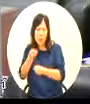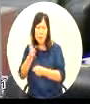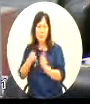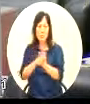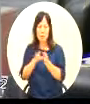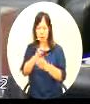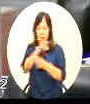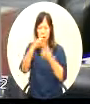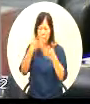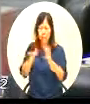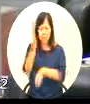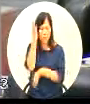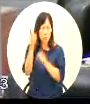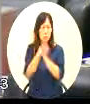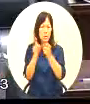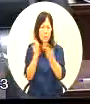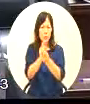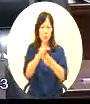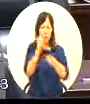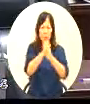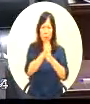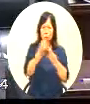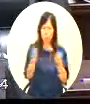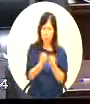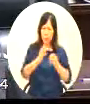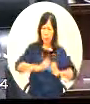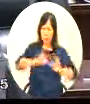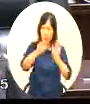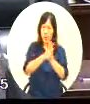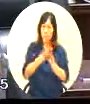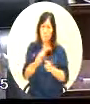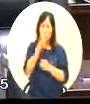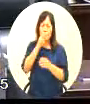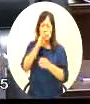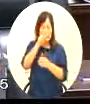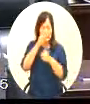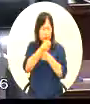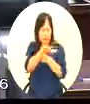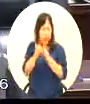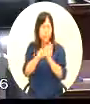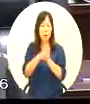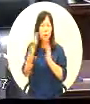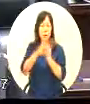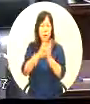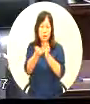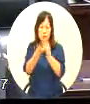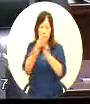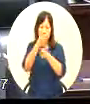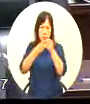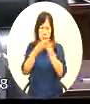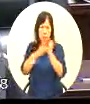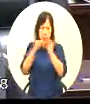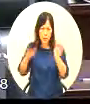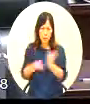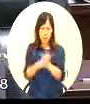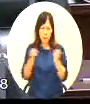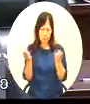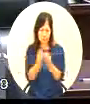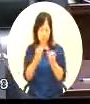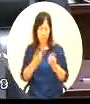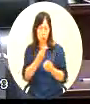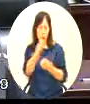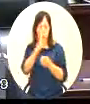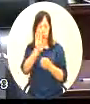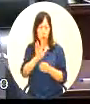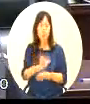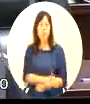到很多的政策，包括我们的产业的发展，包括我们的空气污染，包括在前两年我们高雄发生气爆，甚